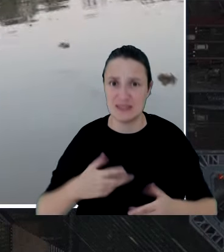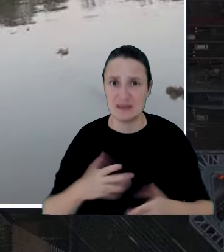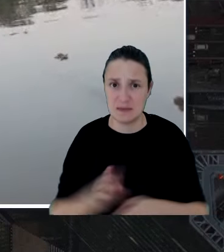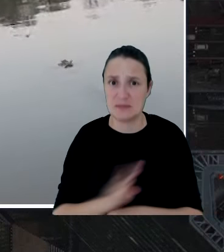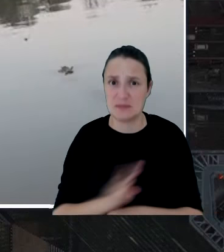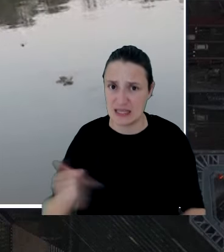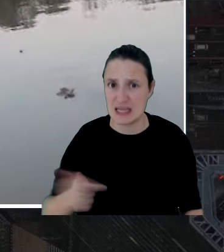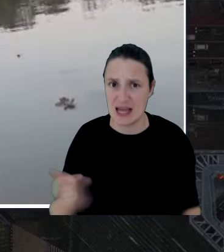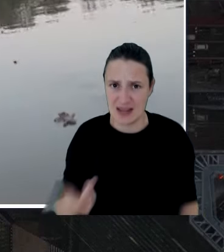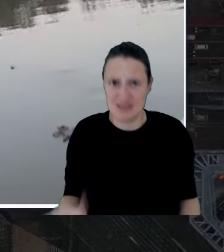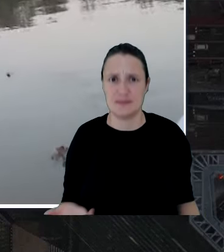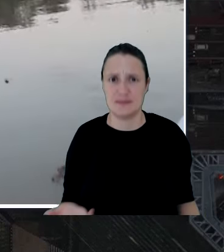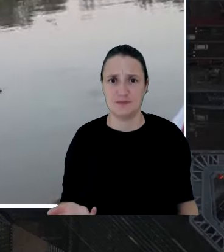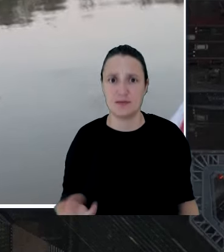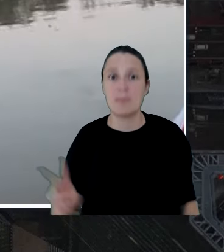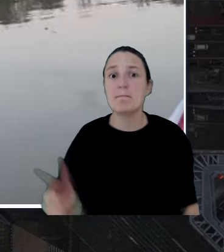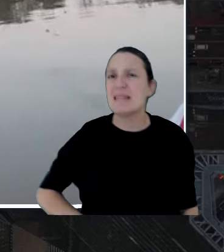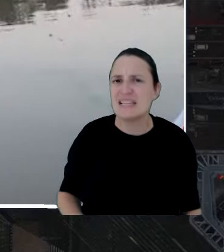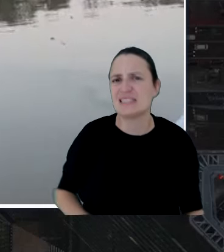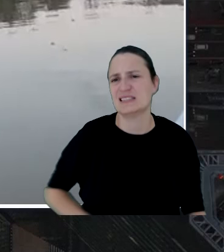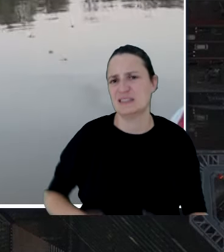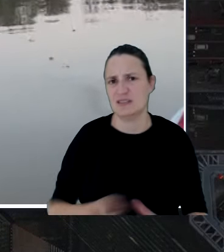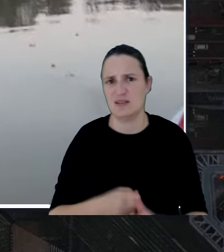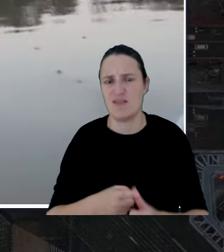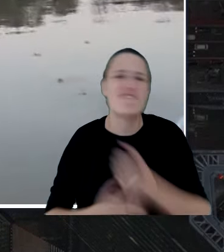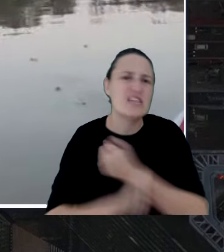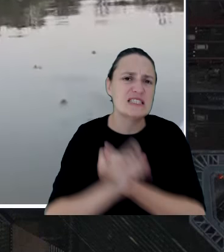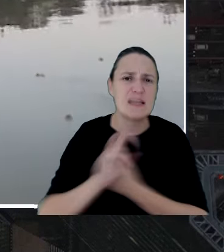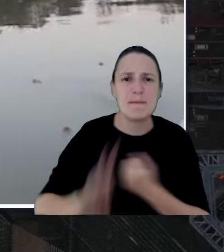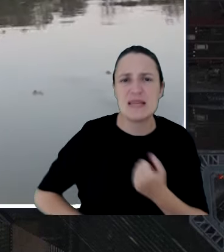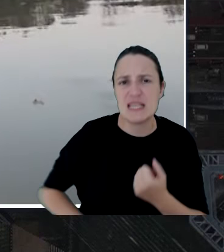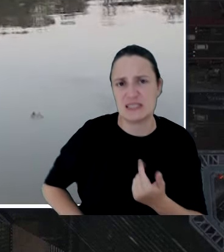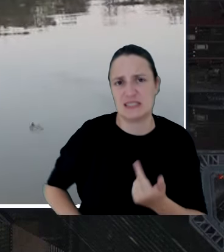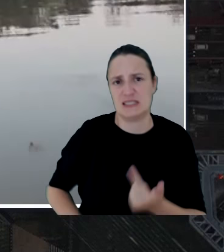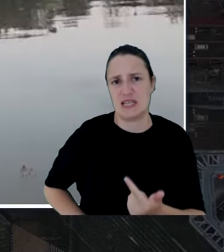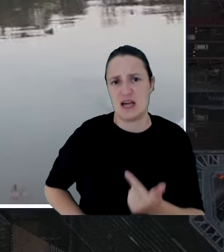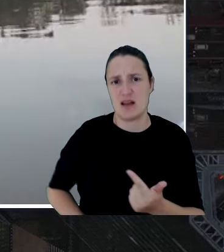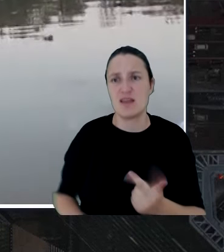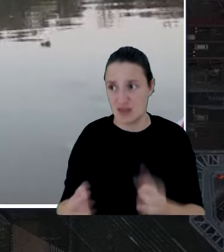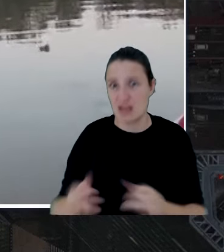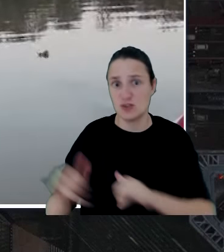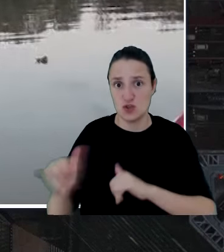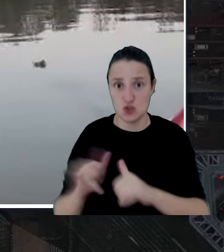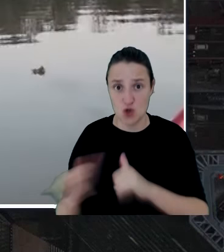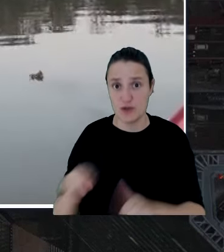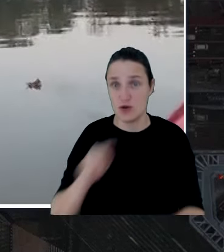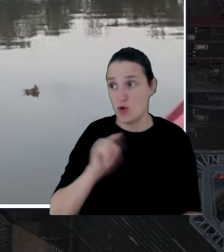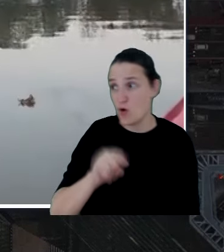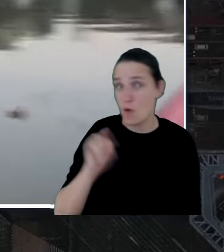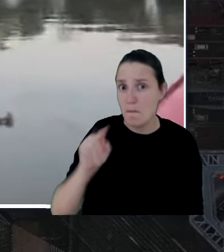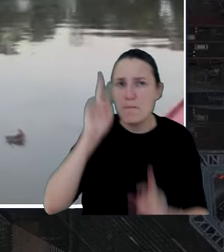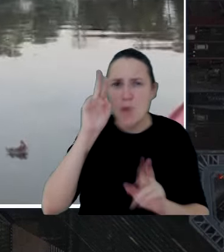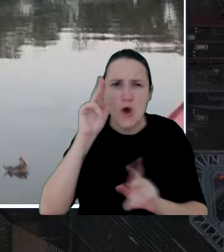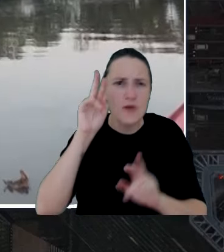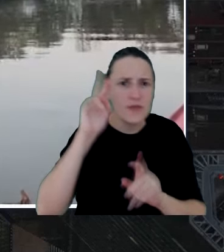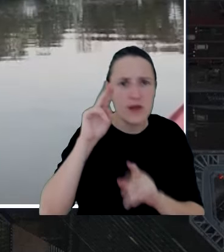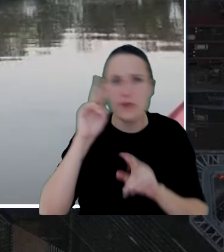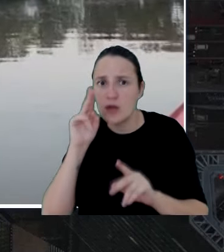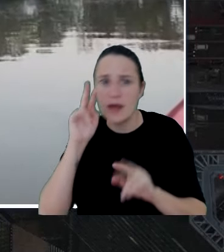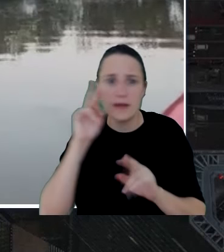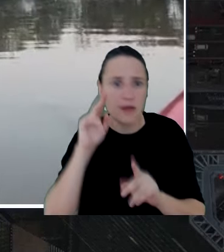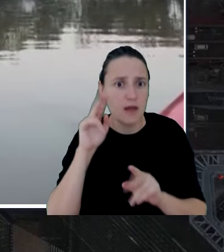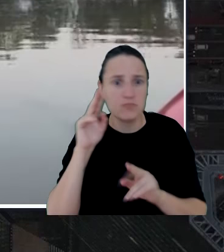że ministrowie czy wiceministrowie tego rządu, w stosunku do nich może być podejrzenie,